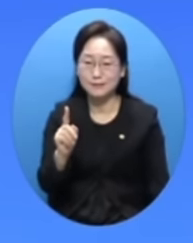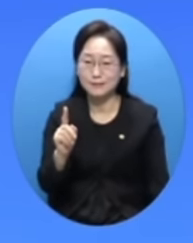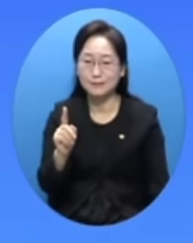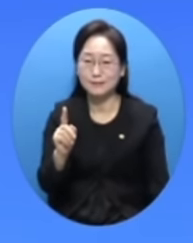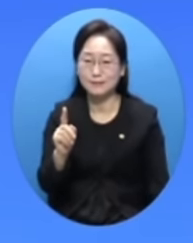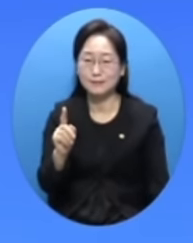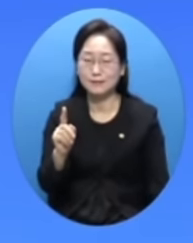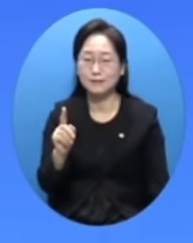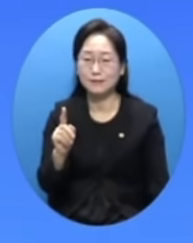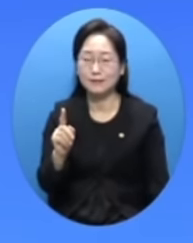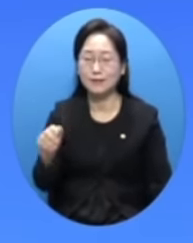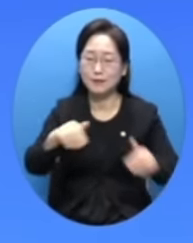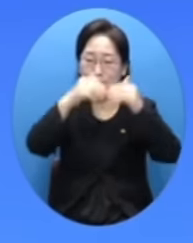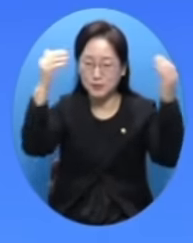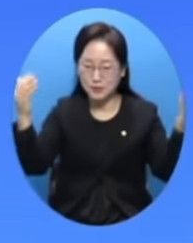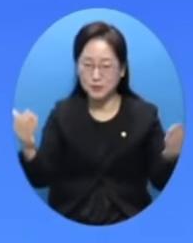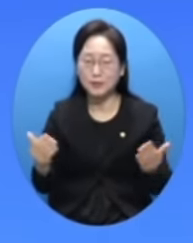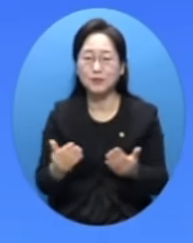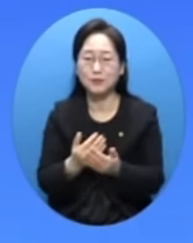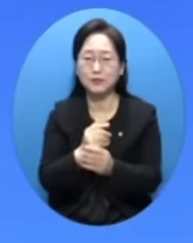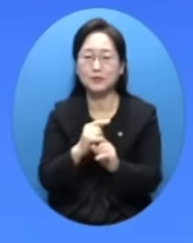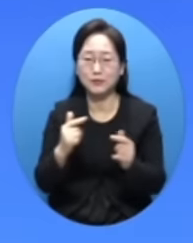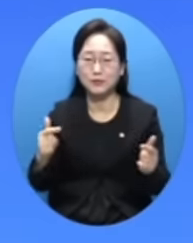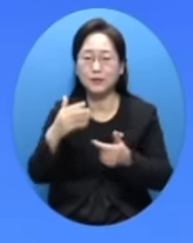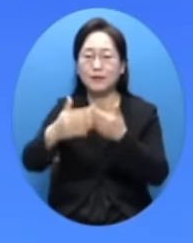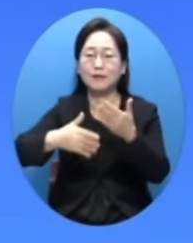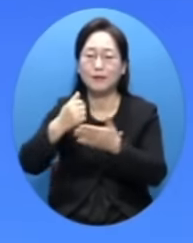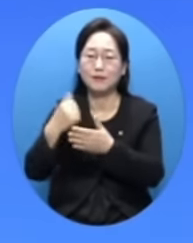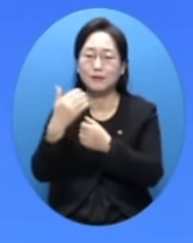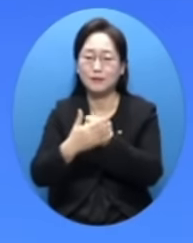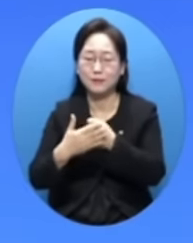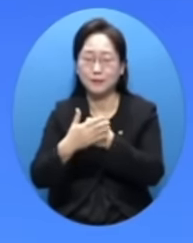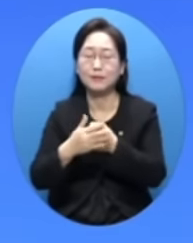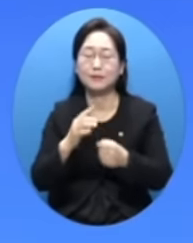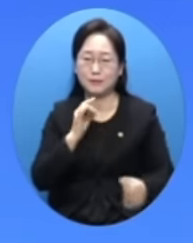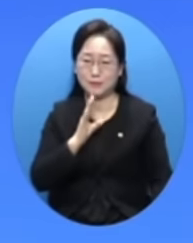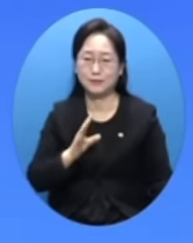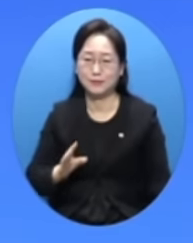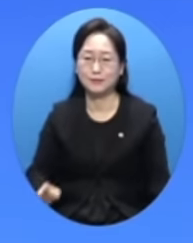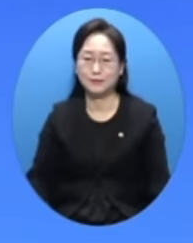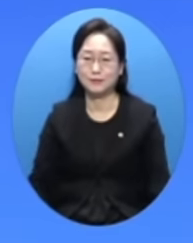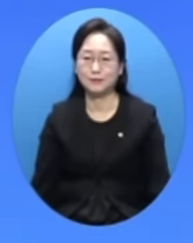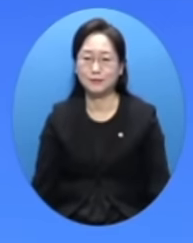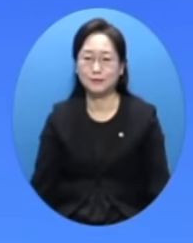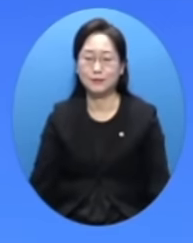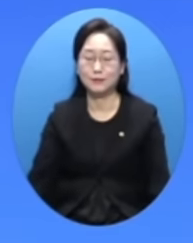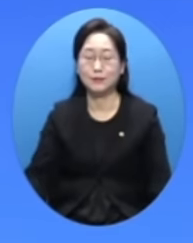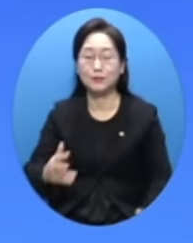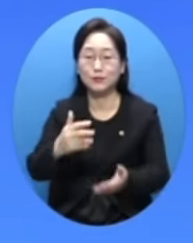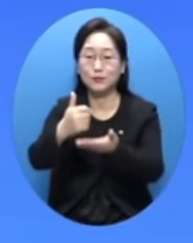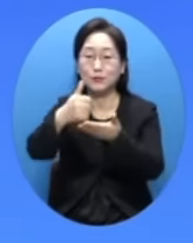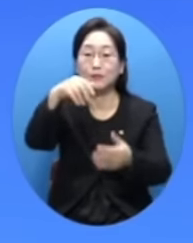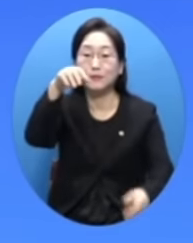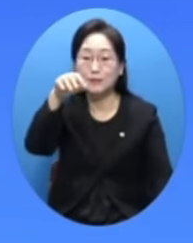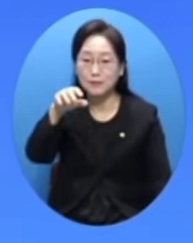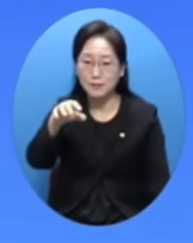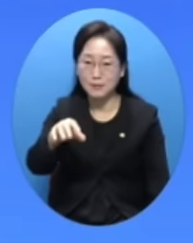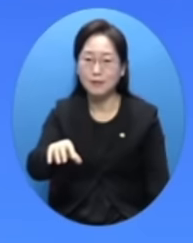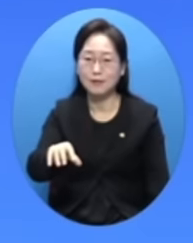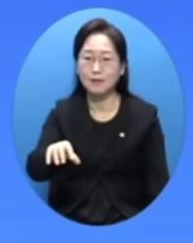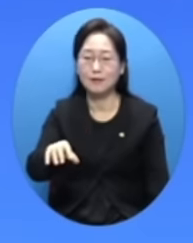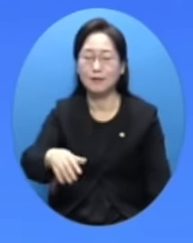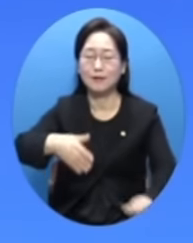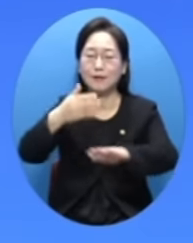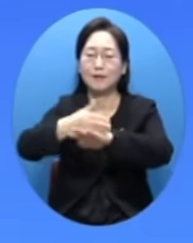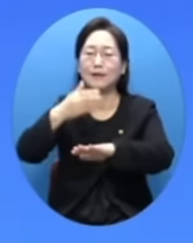뒤돌아보면 모든 것이 하나님의 은혜입니다 아멘 그저 주님 앞에